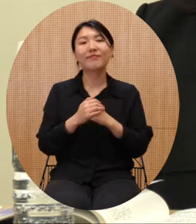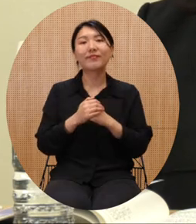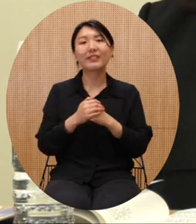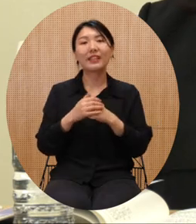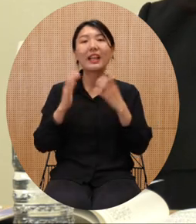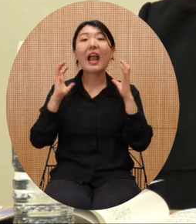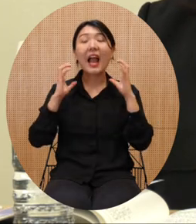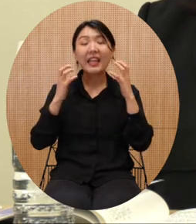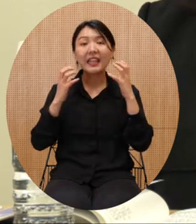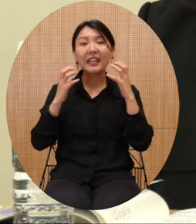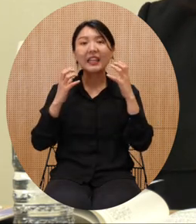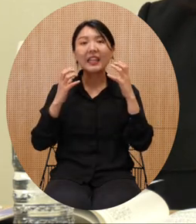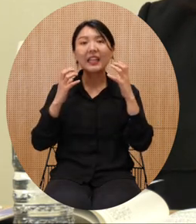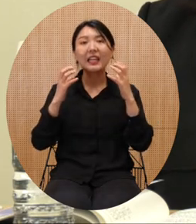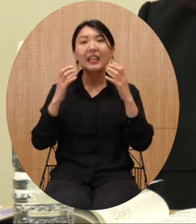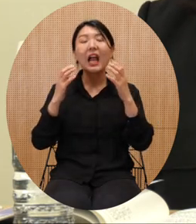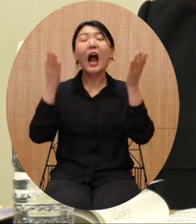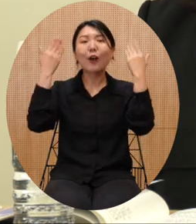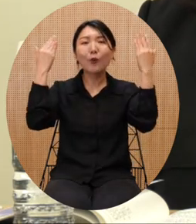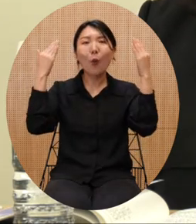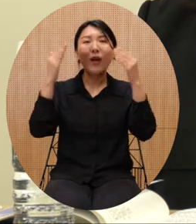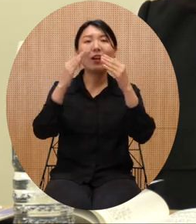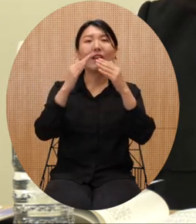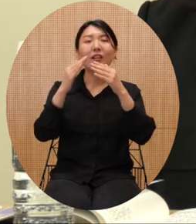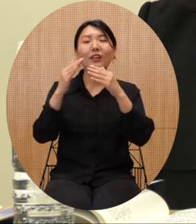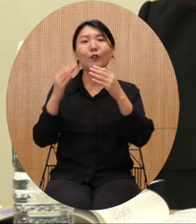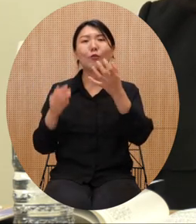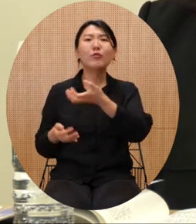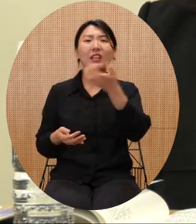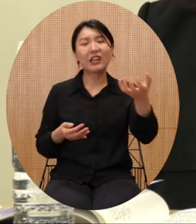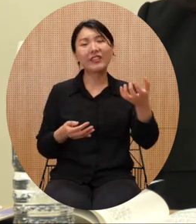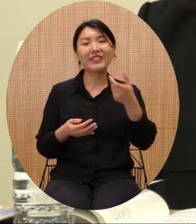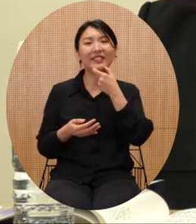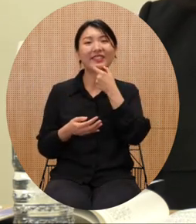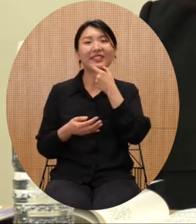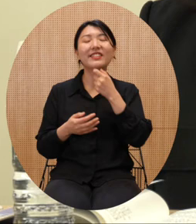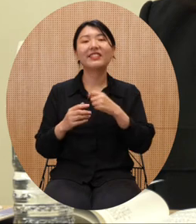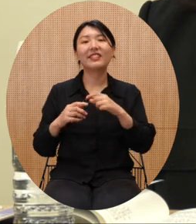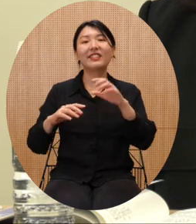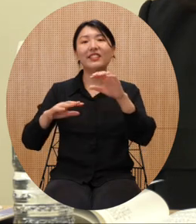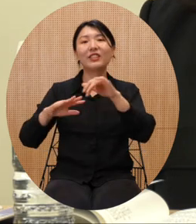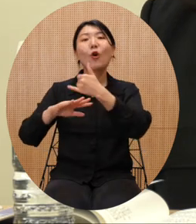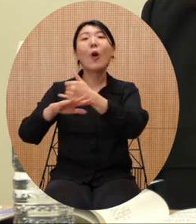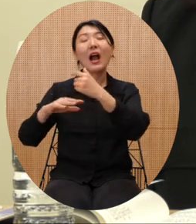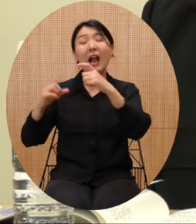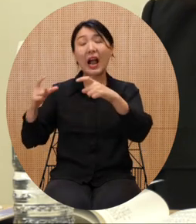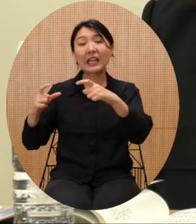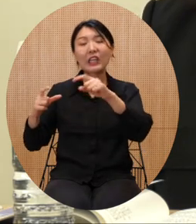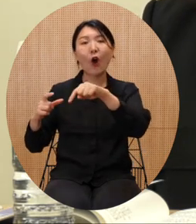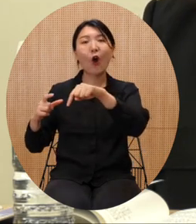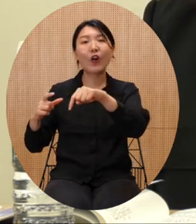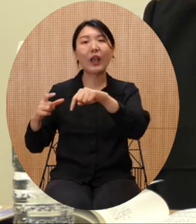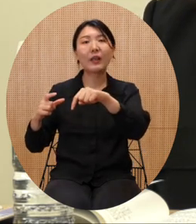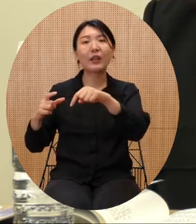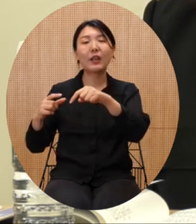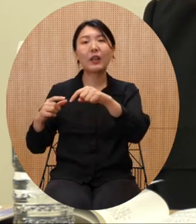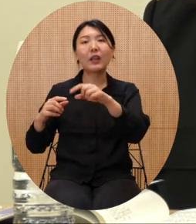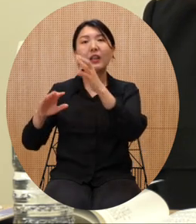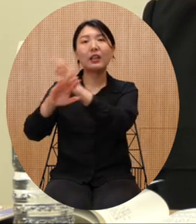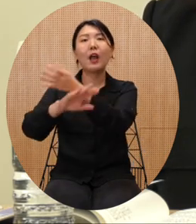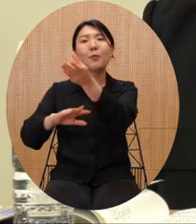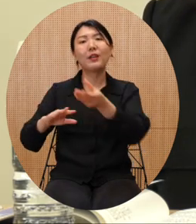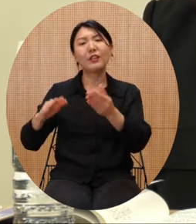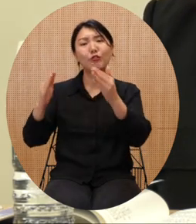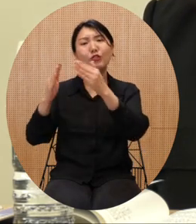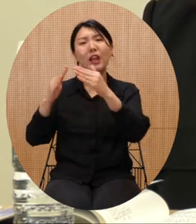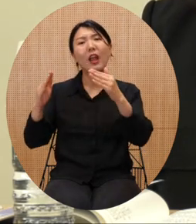아이들이 전학 가는 걸 상당히 힘들어하고 싫어해요. 이 정왕동 자체는 매입인데 주택이 많이 없더라고요.